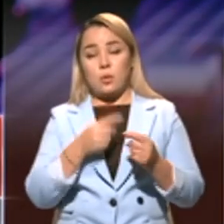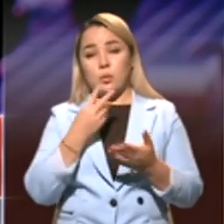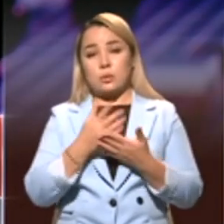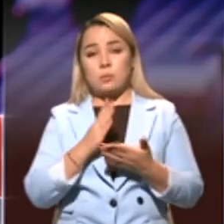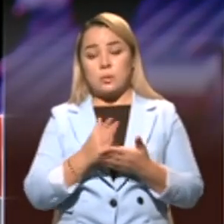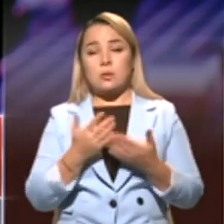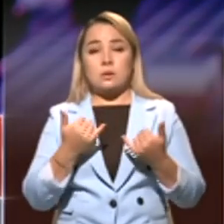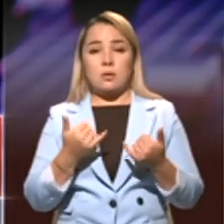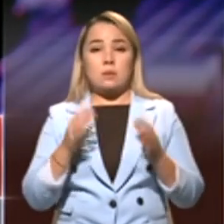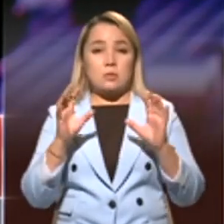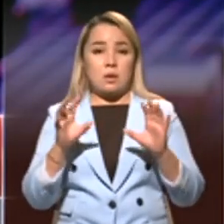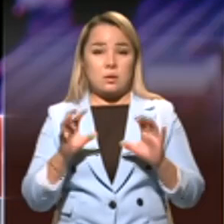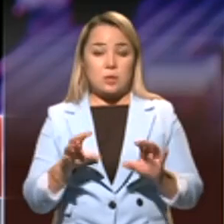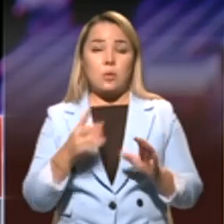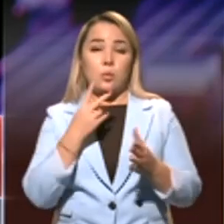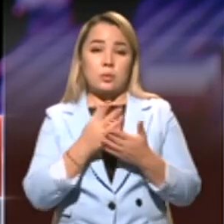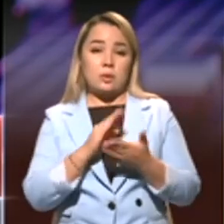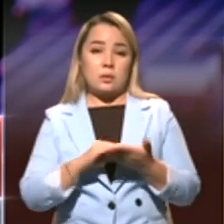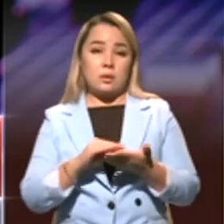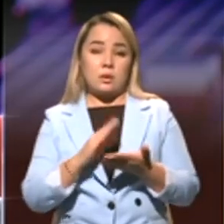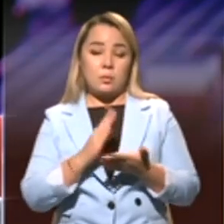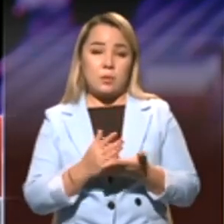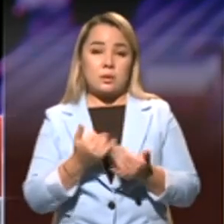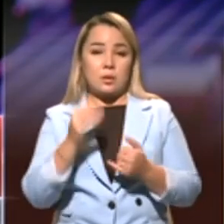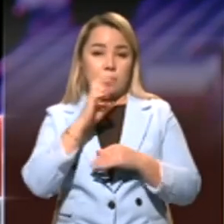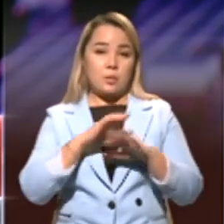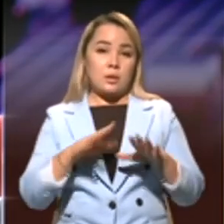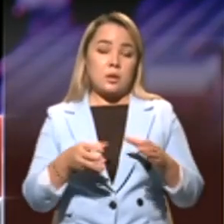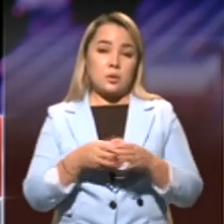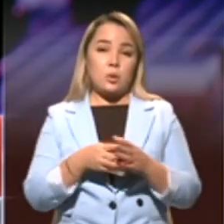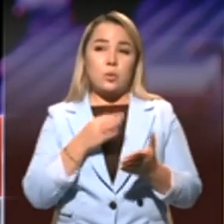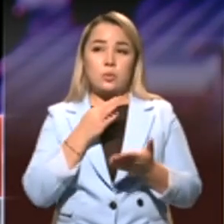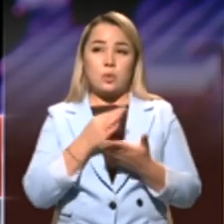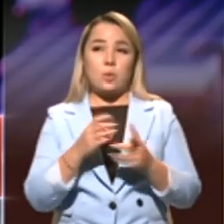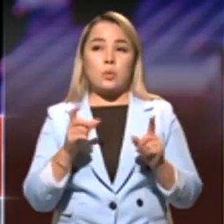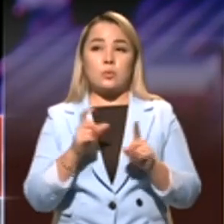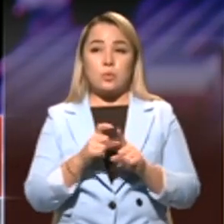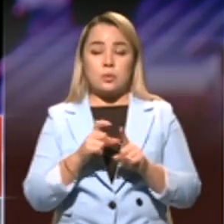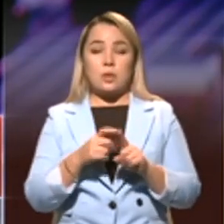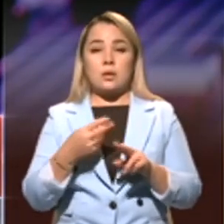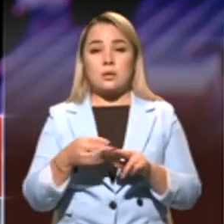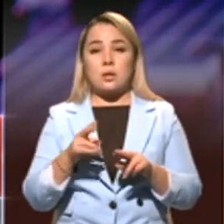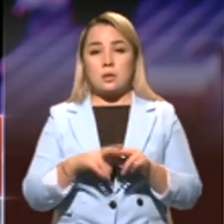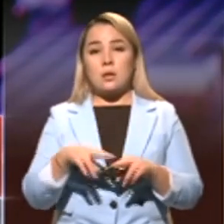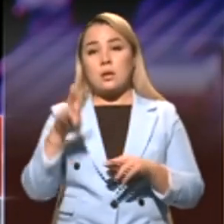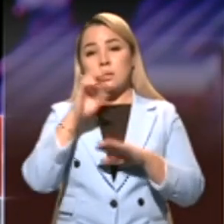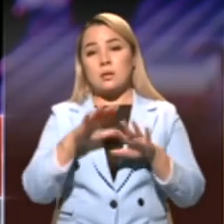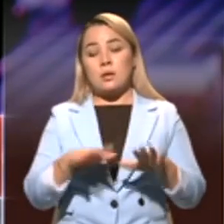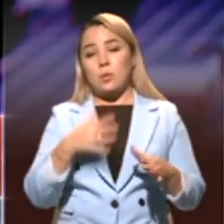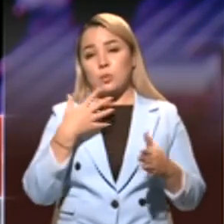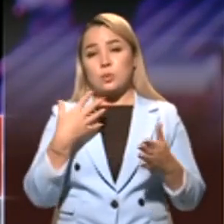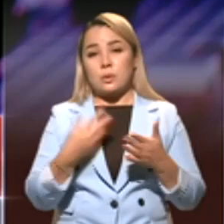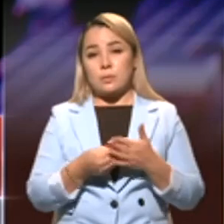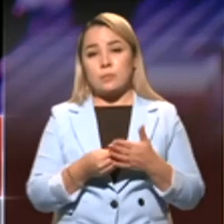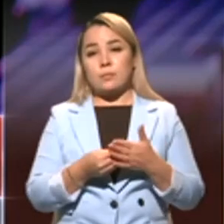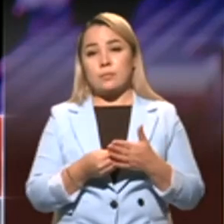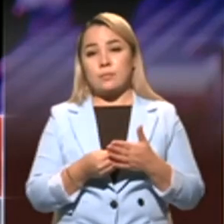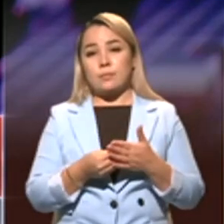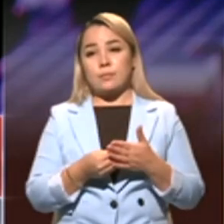бұл жерде біздің мемлекетіміздің жаңа мына ойым сөзімде де айтып кеттім, біздің еліміздің